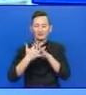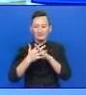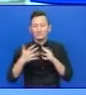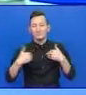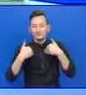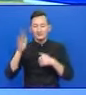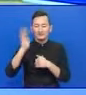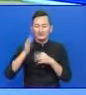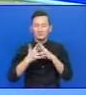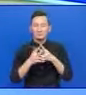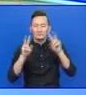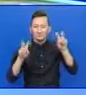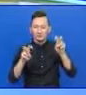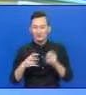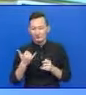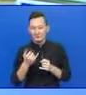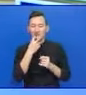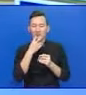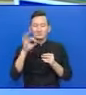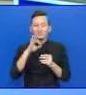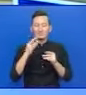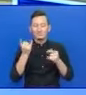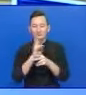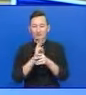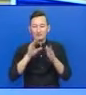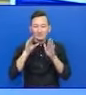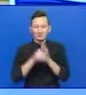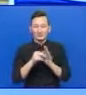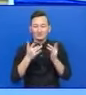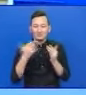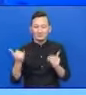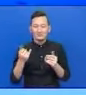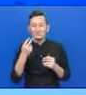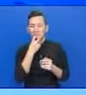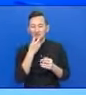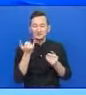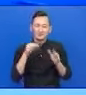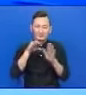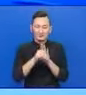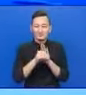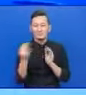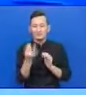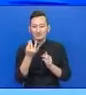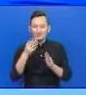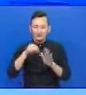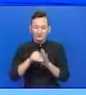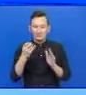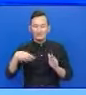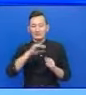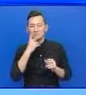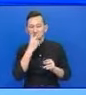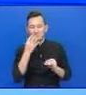Жаңа фильм осылай аталады. Көзі қырақты көрермен қазақ киногерлерінің бұл туындысын комедиялық жанрда тамашаламақ. Жастарды